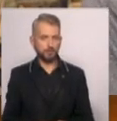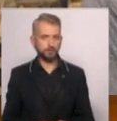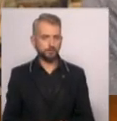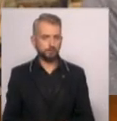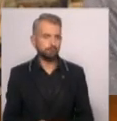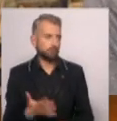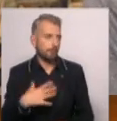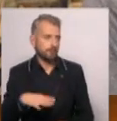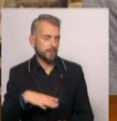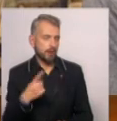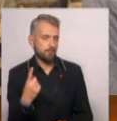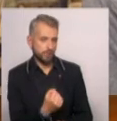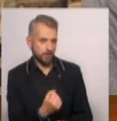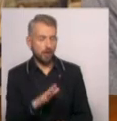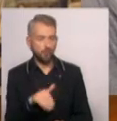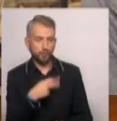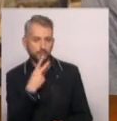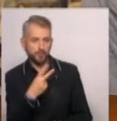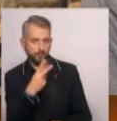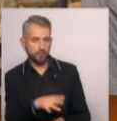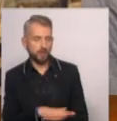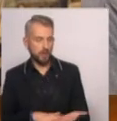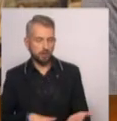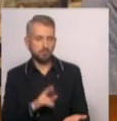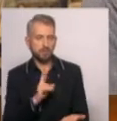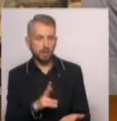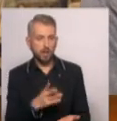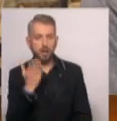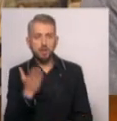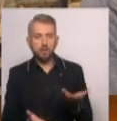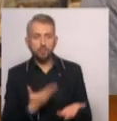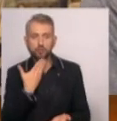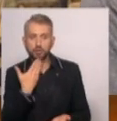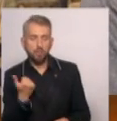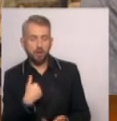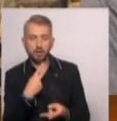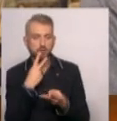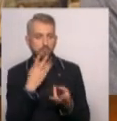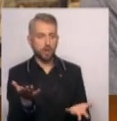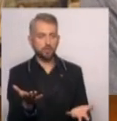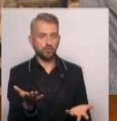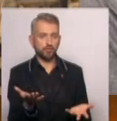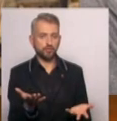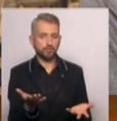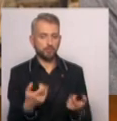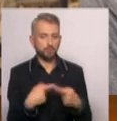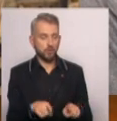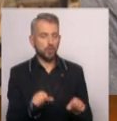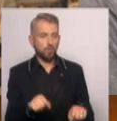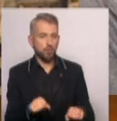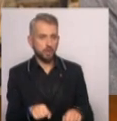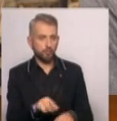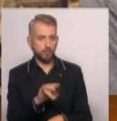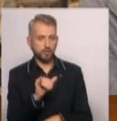Чекаємо тиждень і дивимось, як це. Якщо ні, то я не бачу іншої можливості,